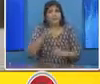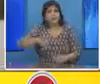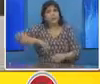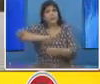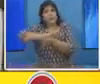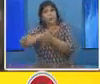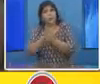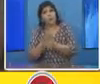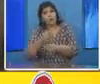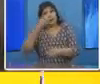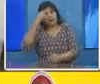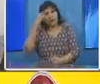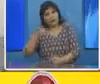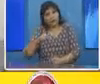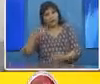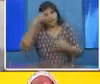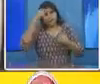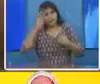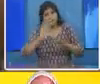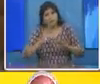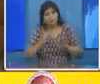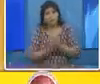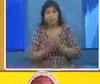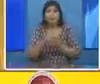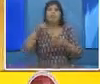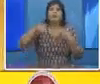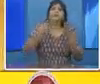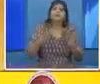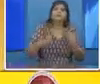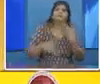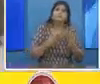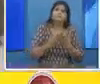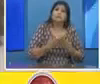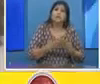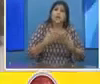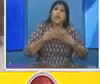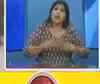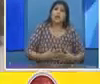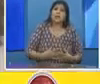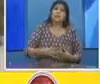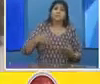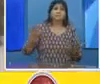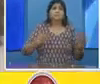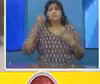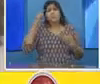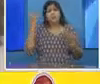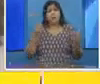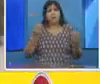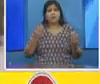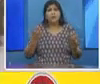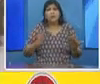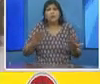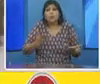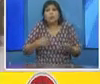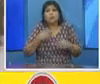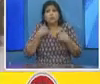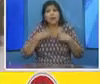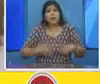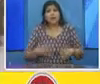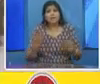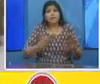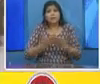कोरोना जैसा संकट नहीं आया होता तो शायद जीवन क्या है, जीवन क्यों